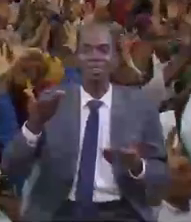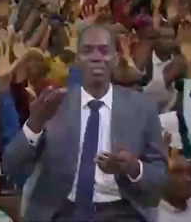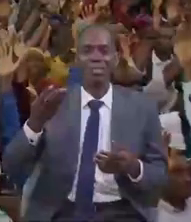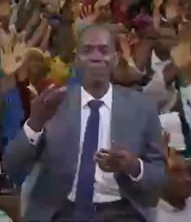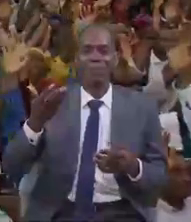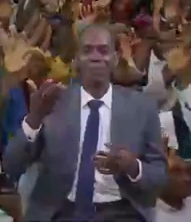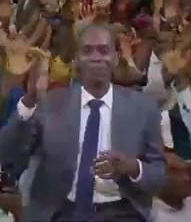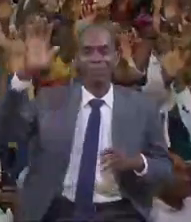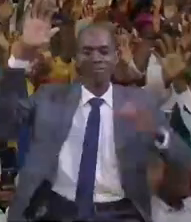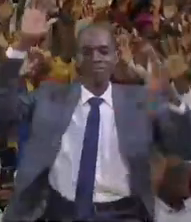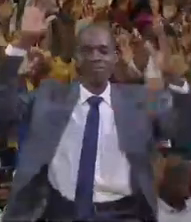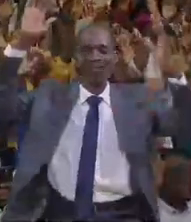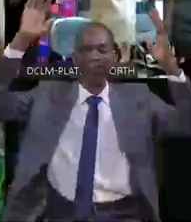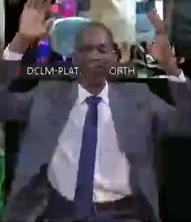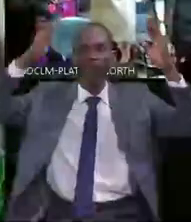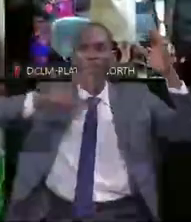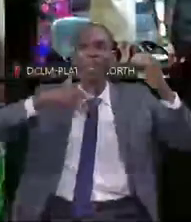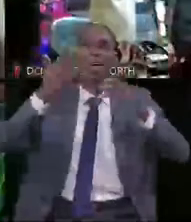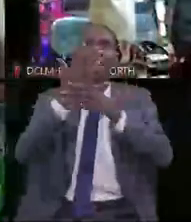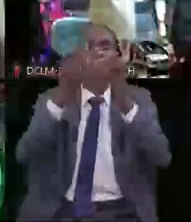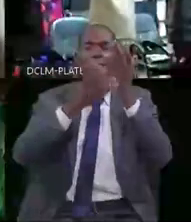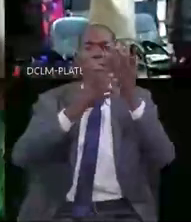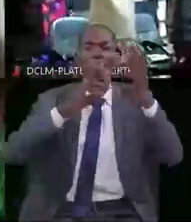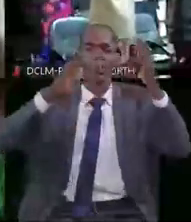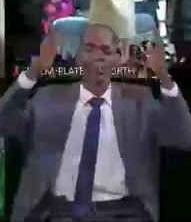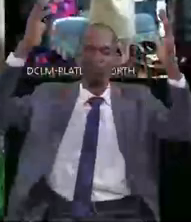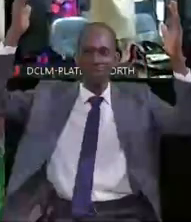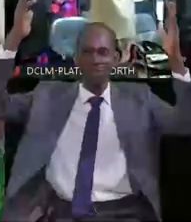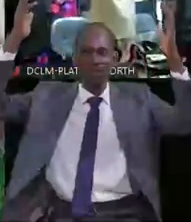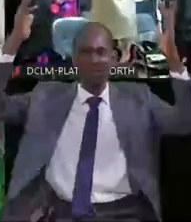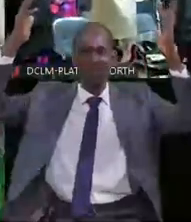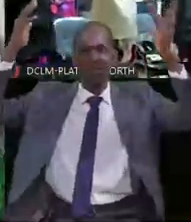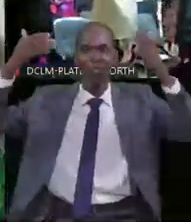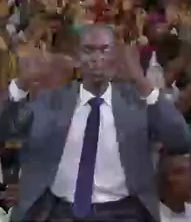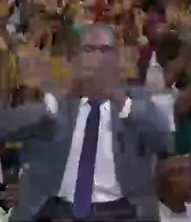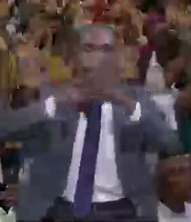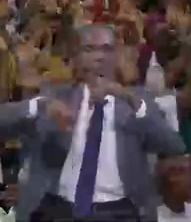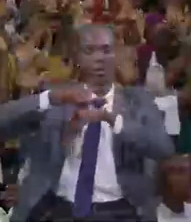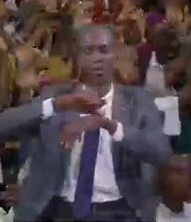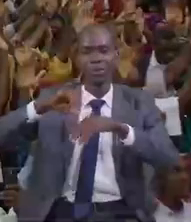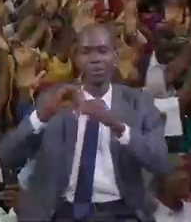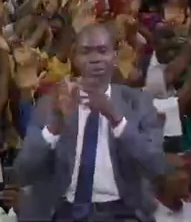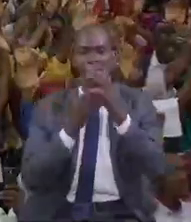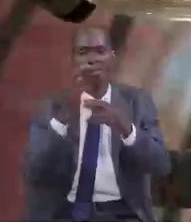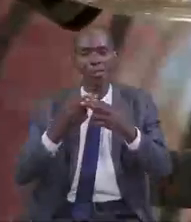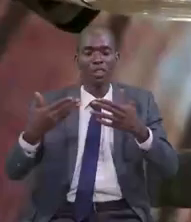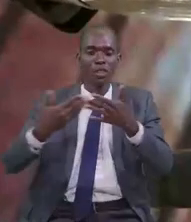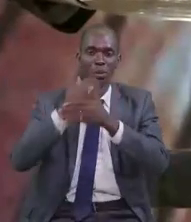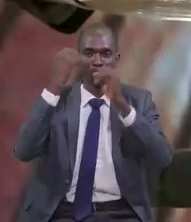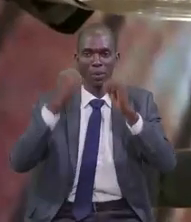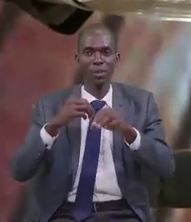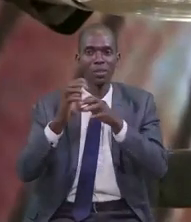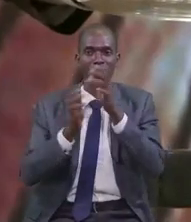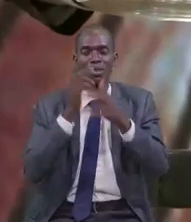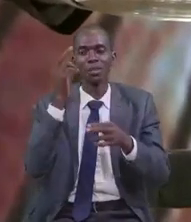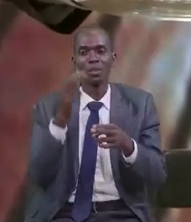Ma main est en haut. Une nouvelle onction. Une nouvelle puissance. Une